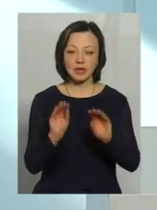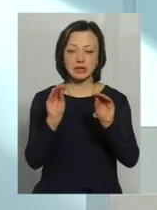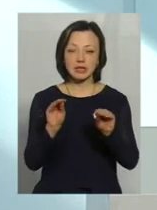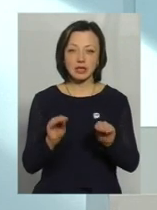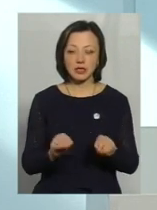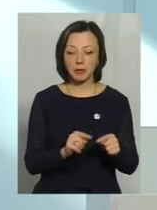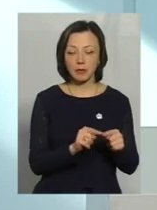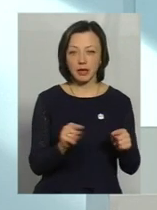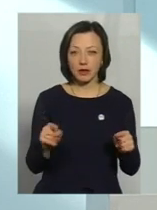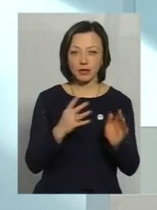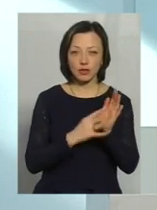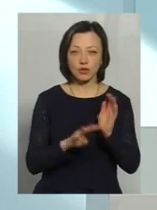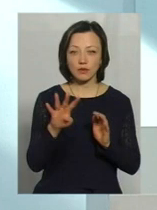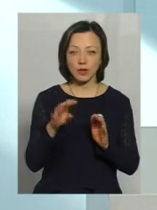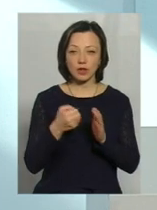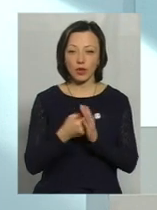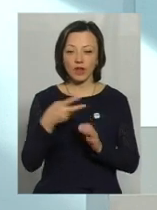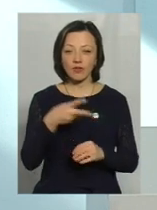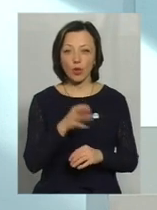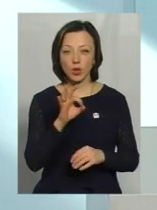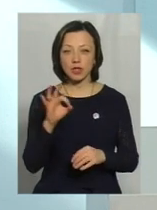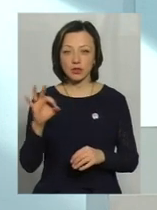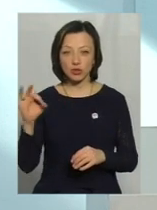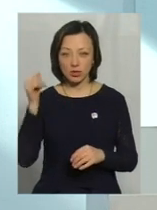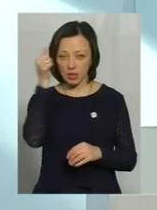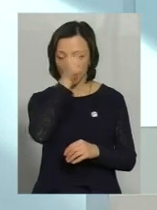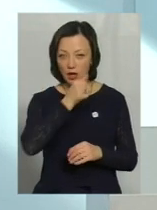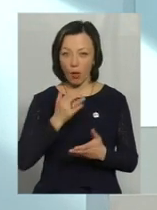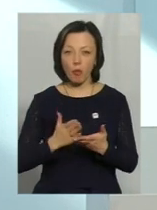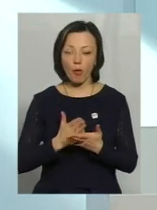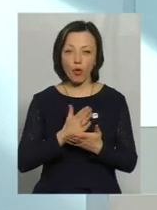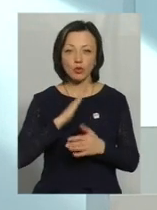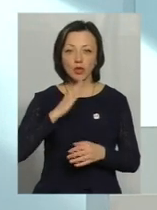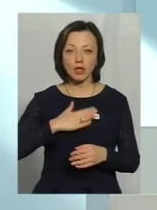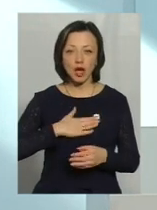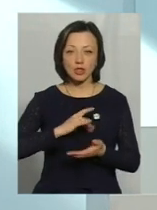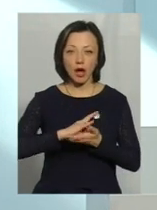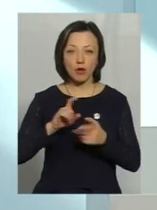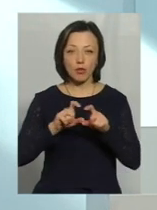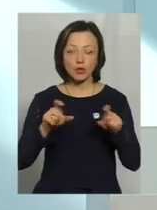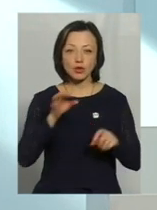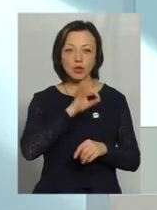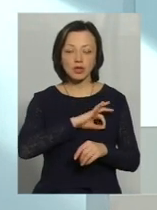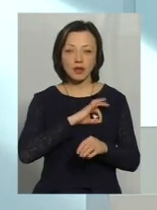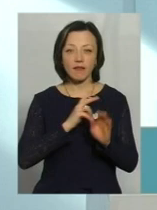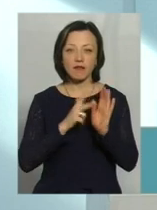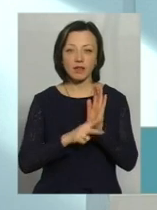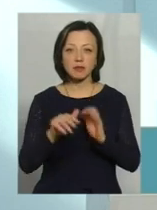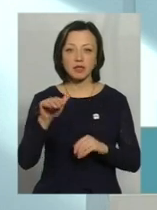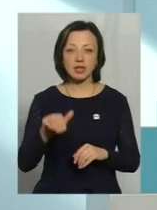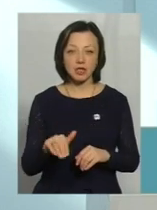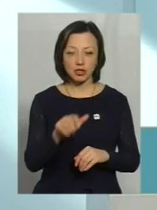за період з 94 по 2000 рік, послугами нашого Хмельницького аеропорту скористалися 80